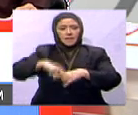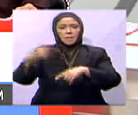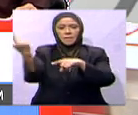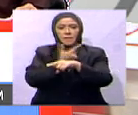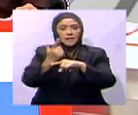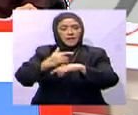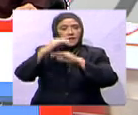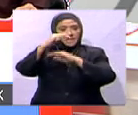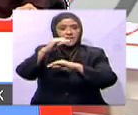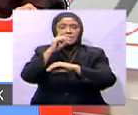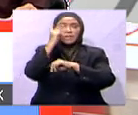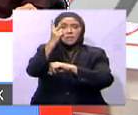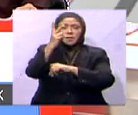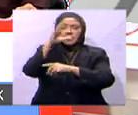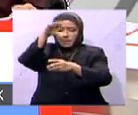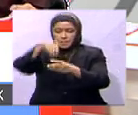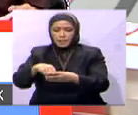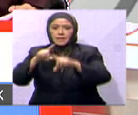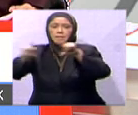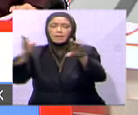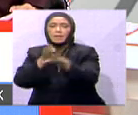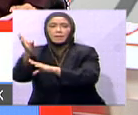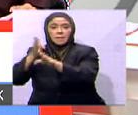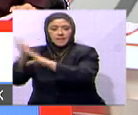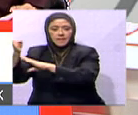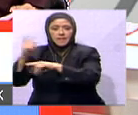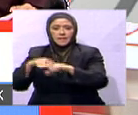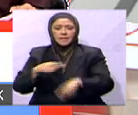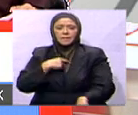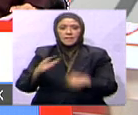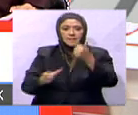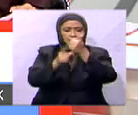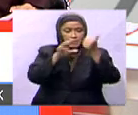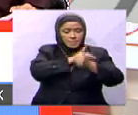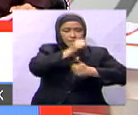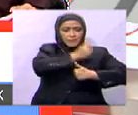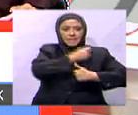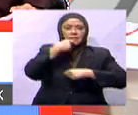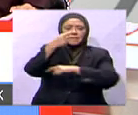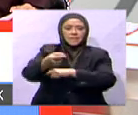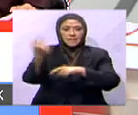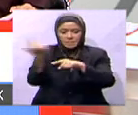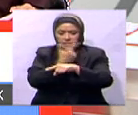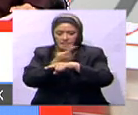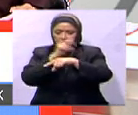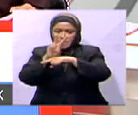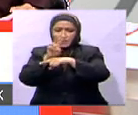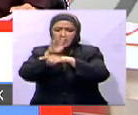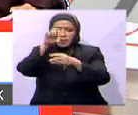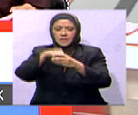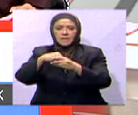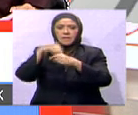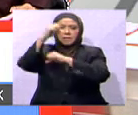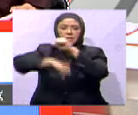yang meliputi pelbagai bidang. Timbalan Menteri Pertahanan Datuk Seri Mohd Johari Baharum berkata, latihan vokasional yang memasuki tahun